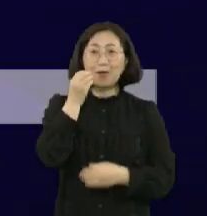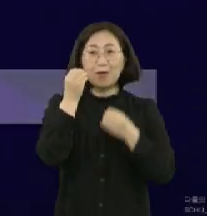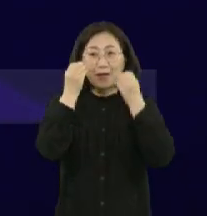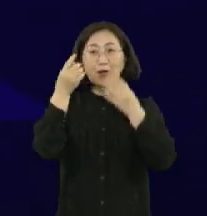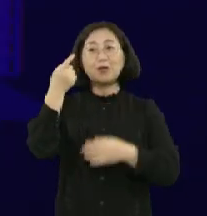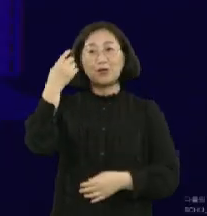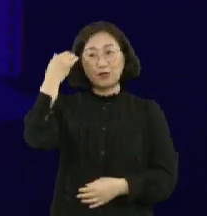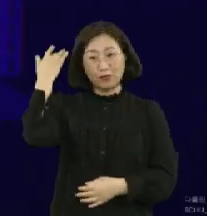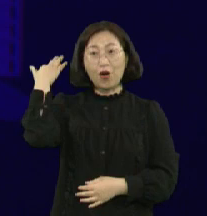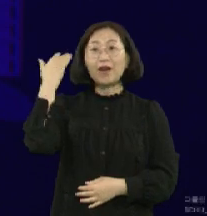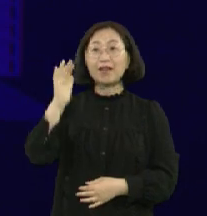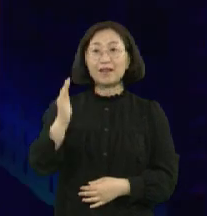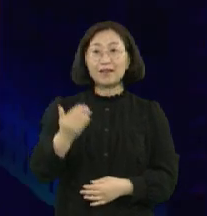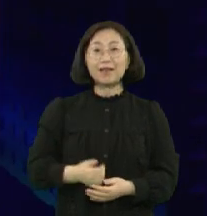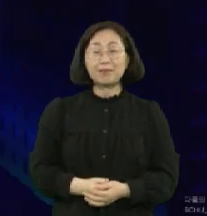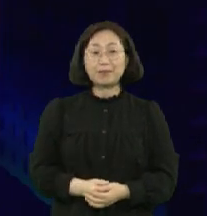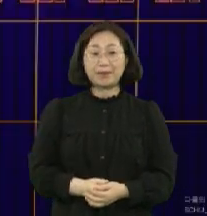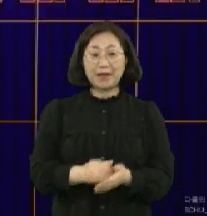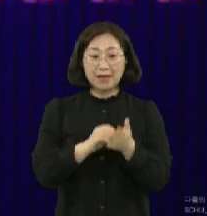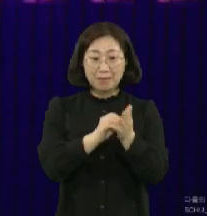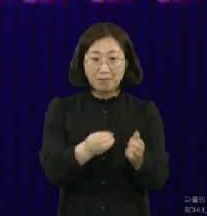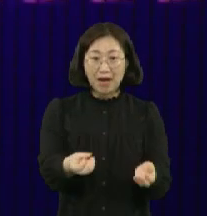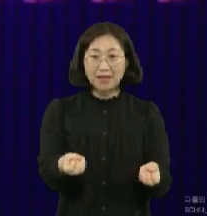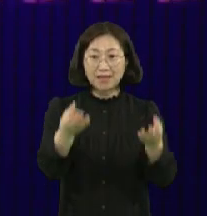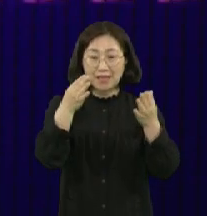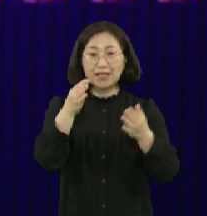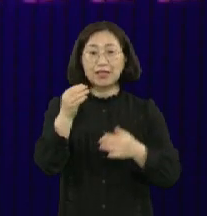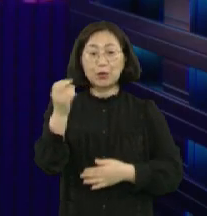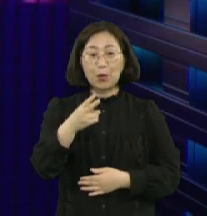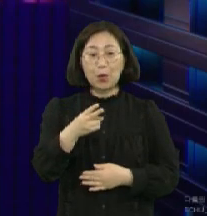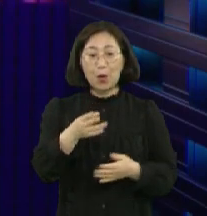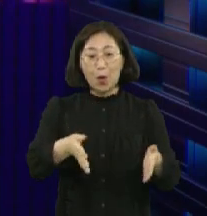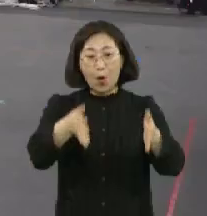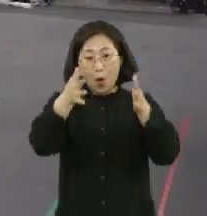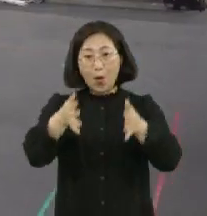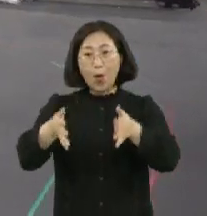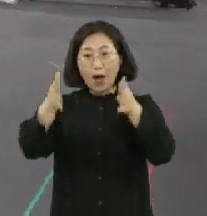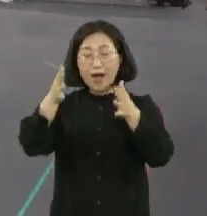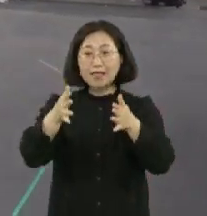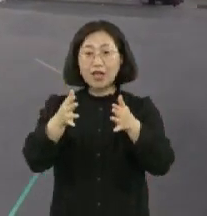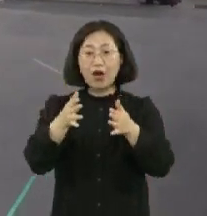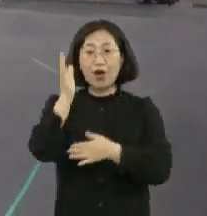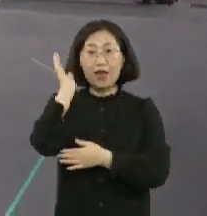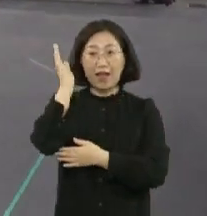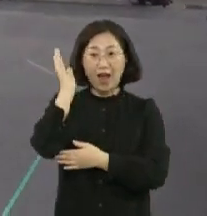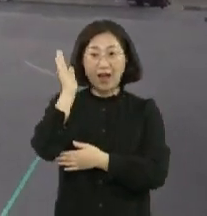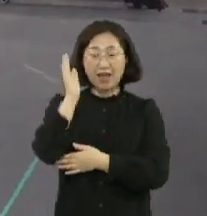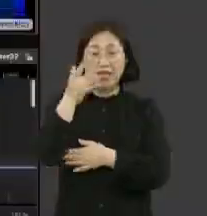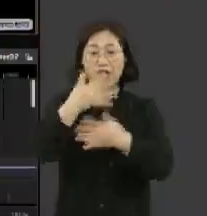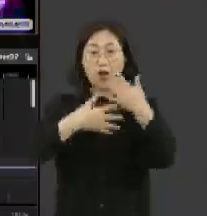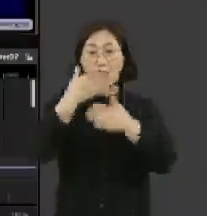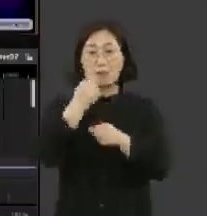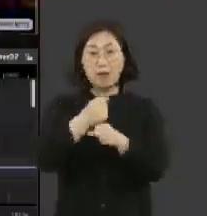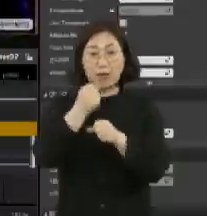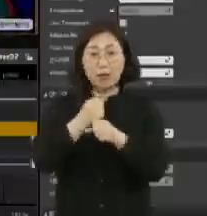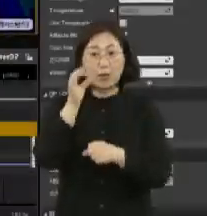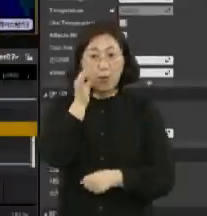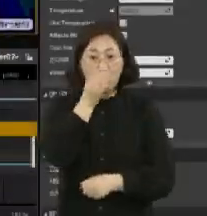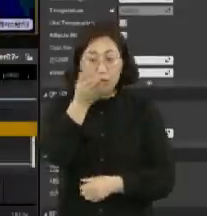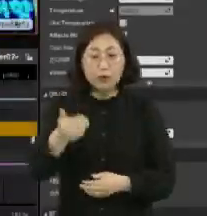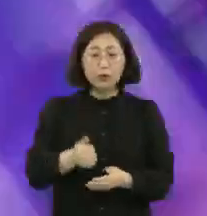같아요. 입학식에 이어 가상 공간에 세운 대학 도시에서 벌어지는 이야기를 영화로 만들어 상영했는데